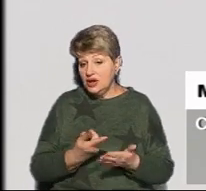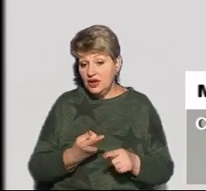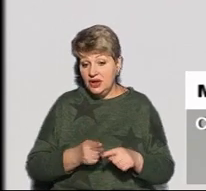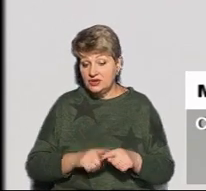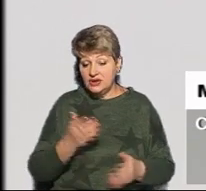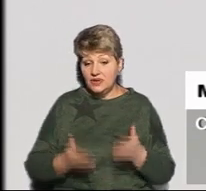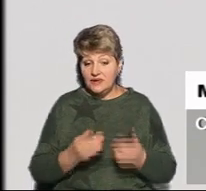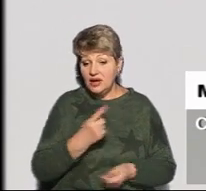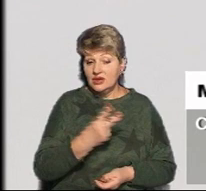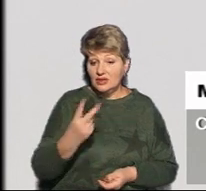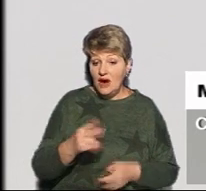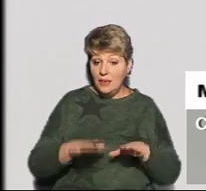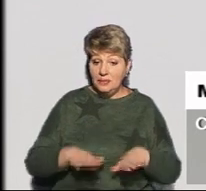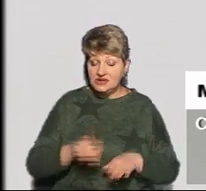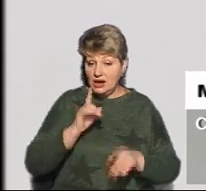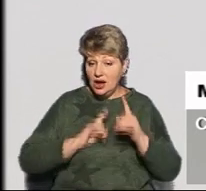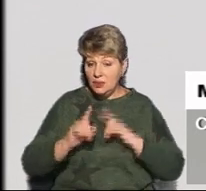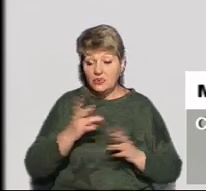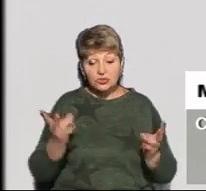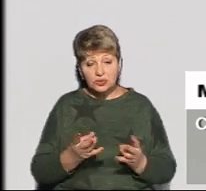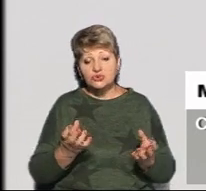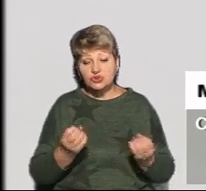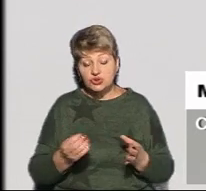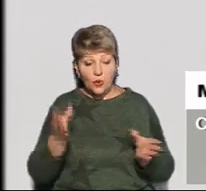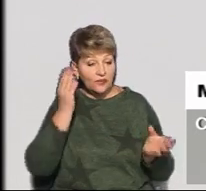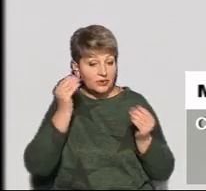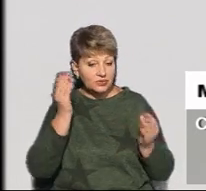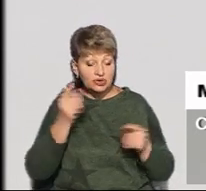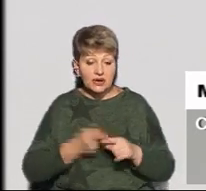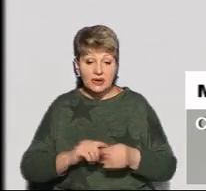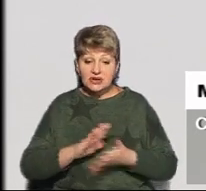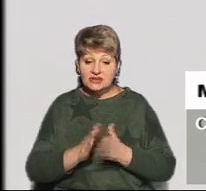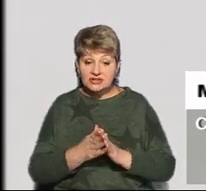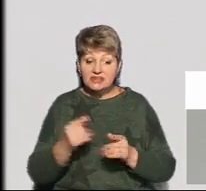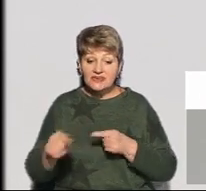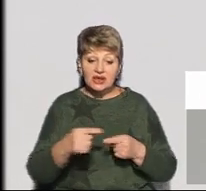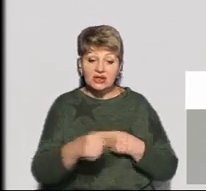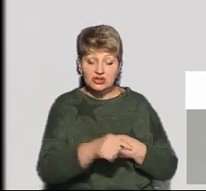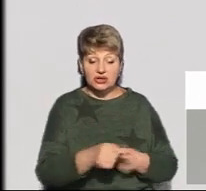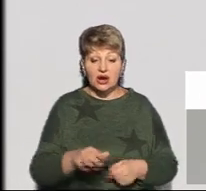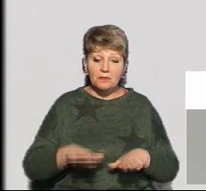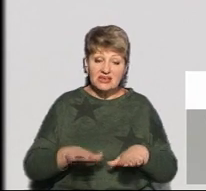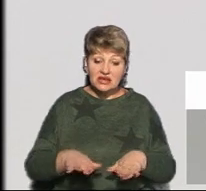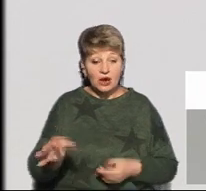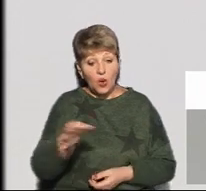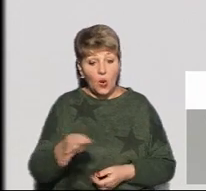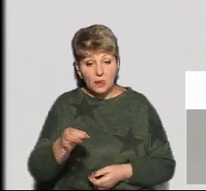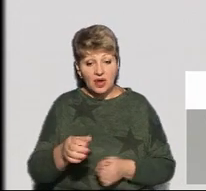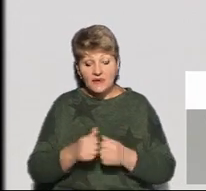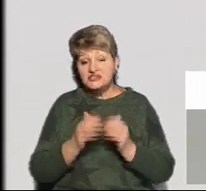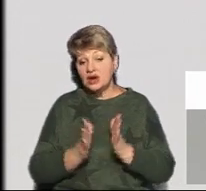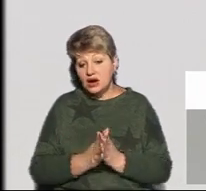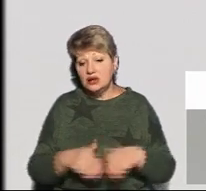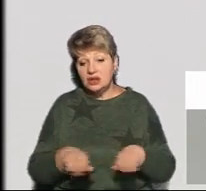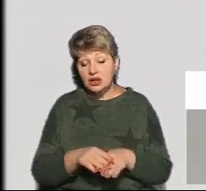буде в міській раді. Треба вивчати цю ситуацію, цю картину в інших міських там чи в обласних радах. Але я думаю, загалом таких людей